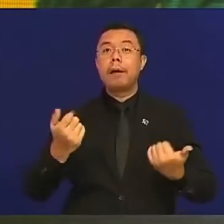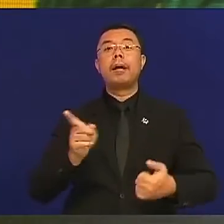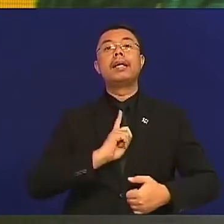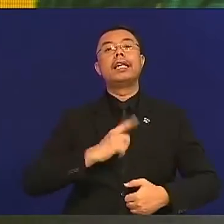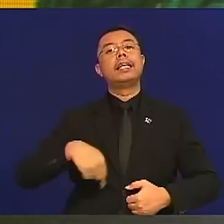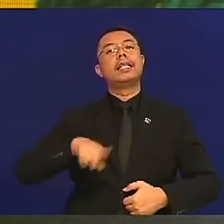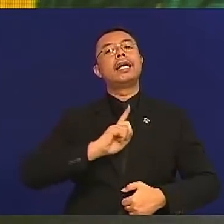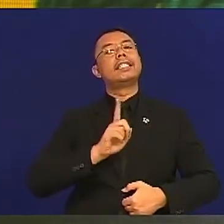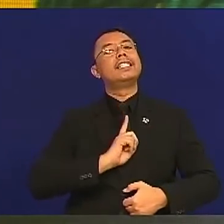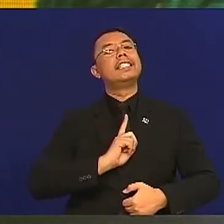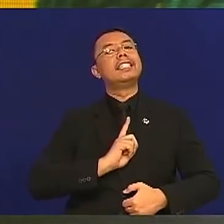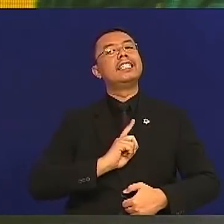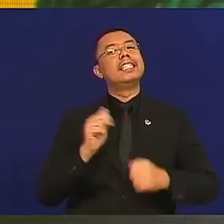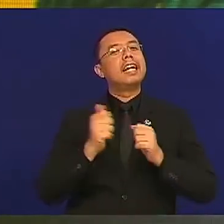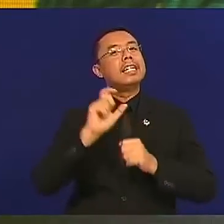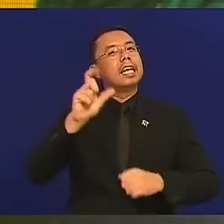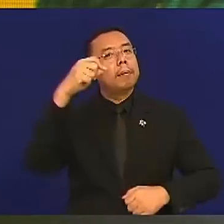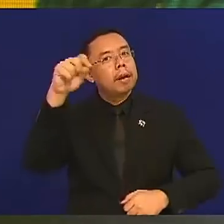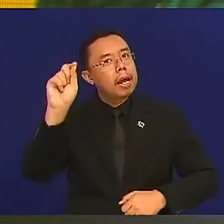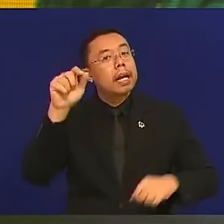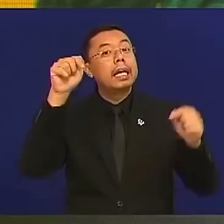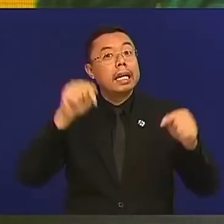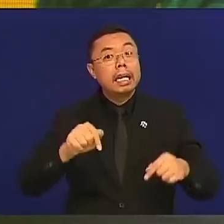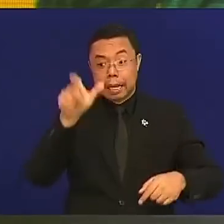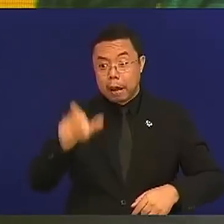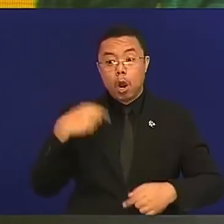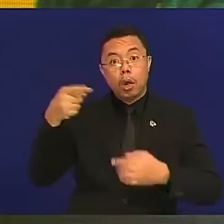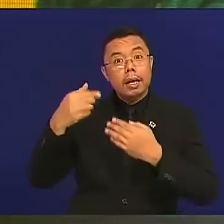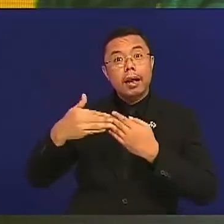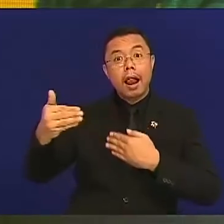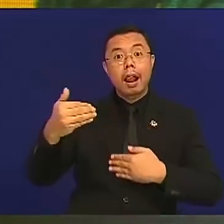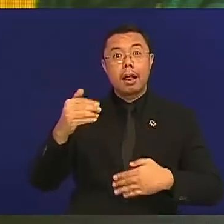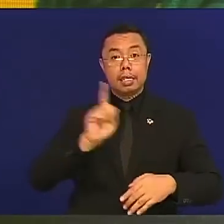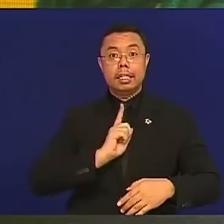diri kita sendiri dengan benar dulu. Ini makhluk kekal ini.